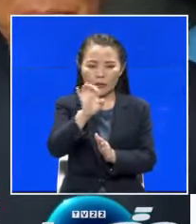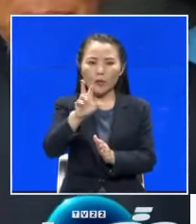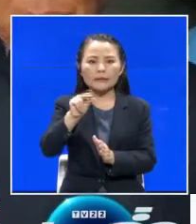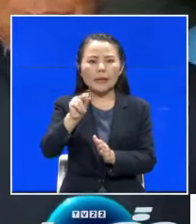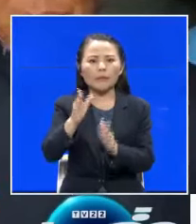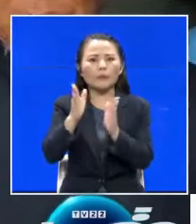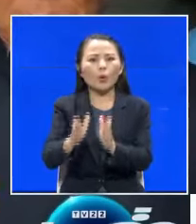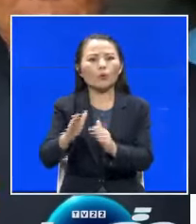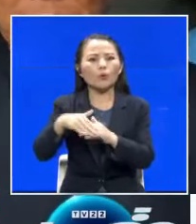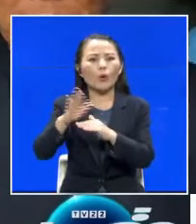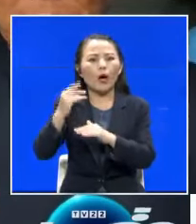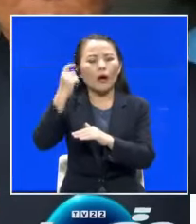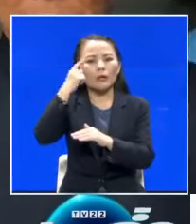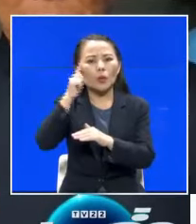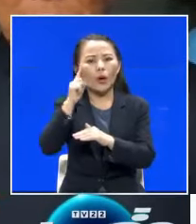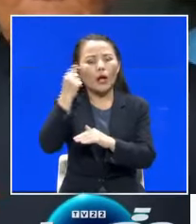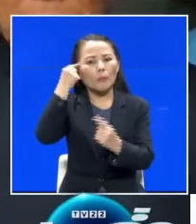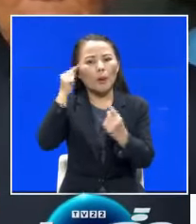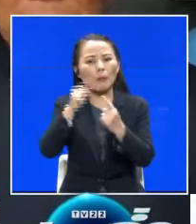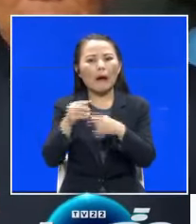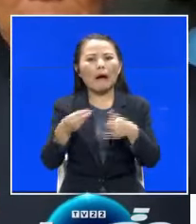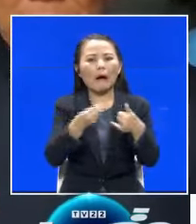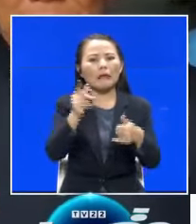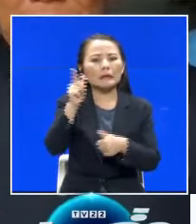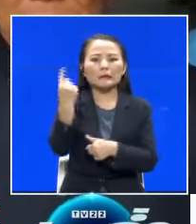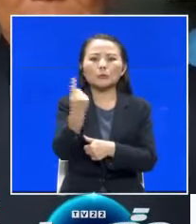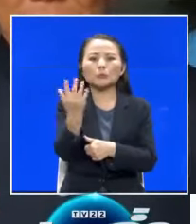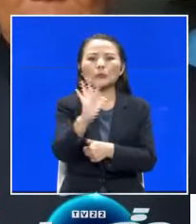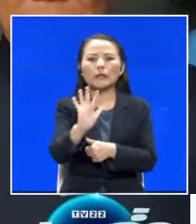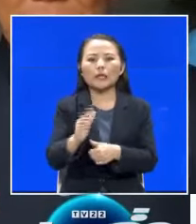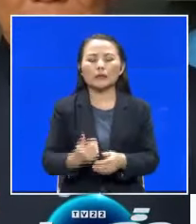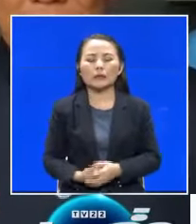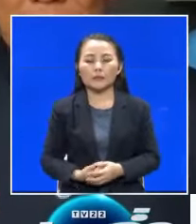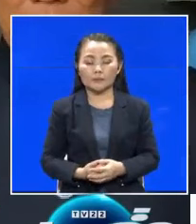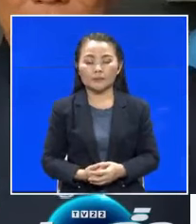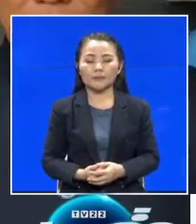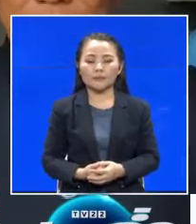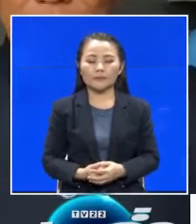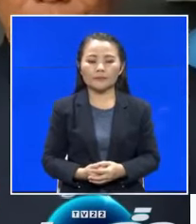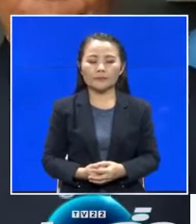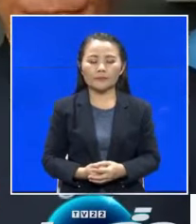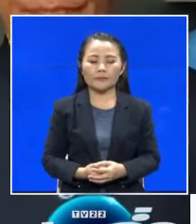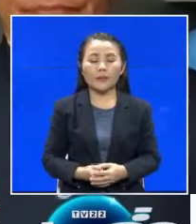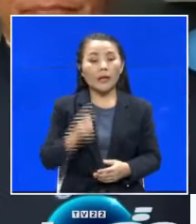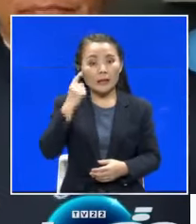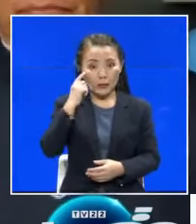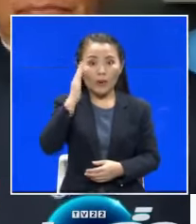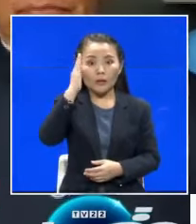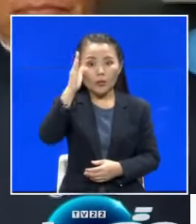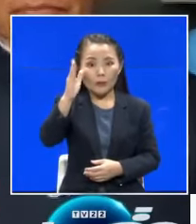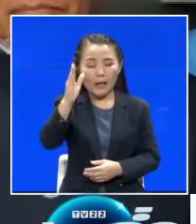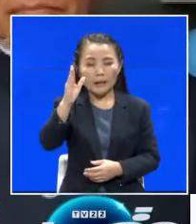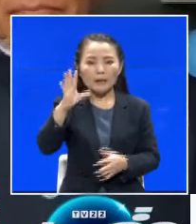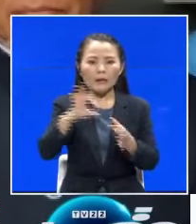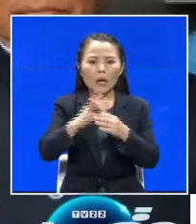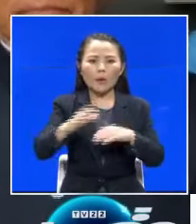ก็ไม่ได้ตามเพื่อคนใดคนหนึ่ง รู้แล้วหลังจากนี้นี่มุมมองส